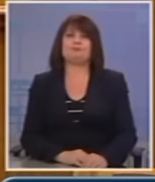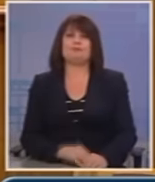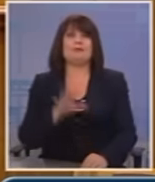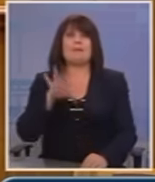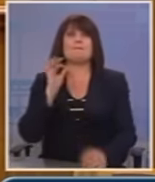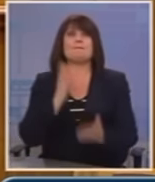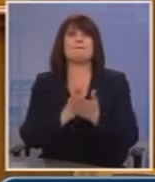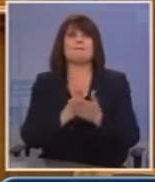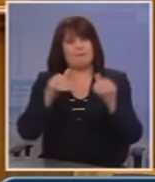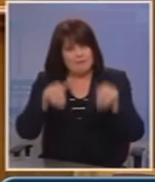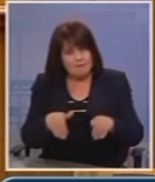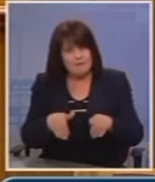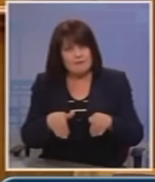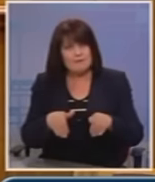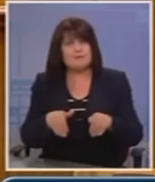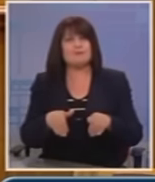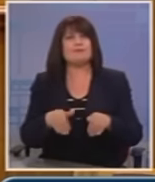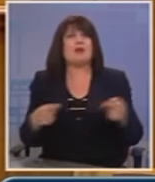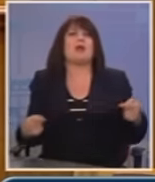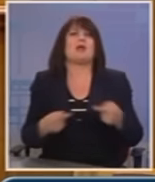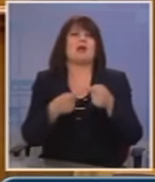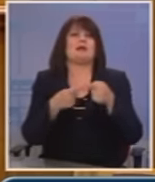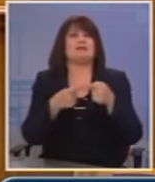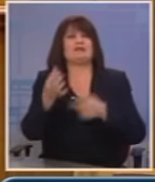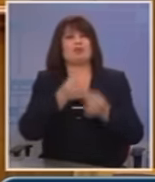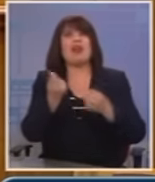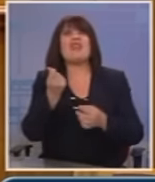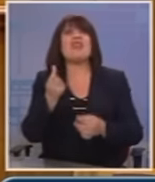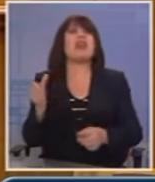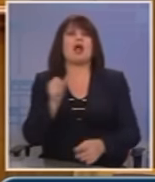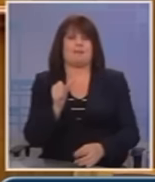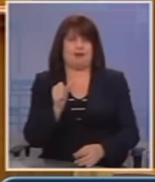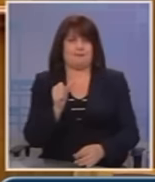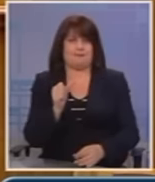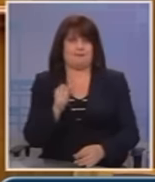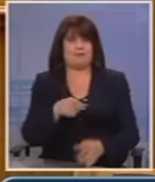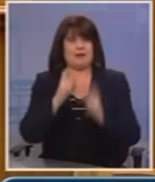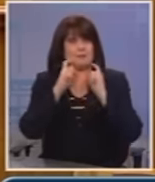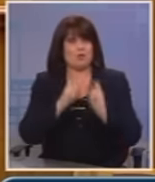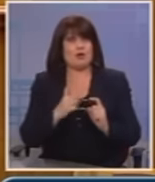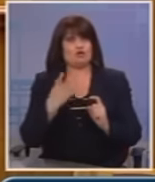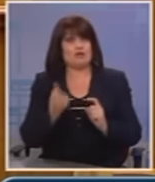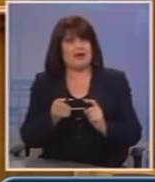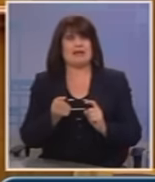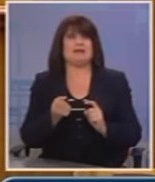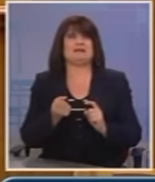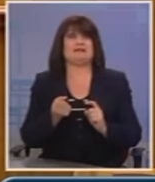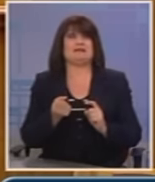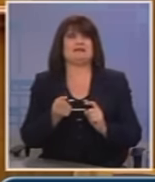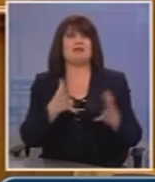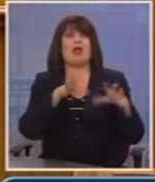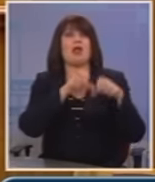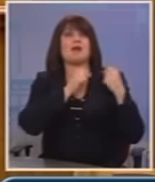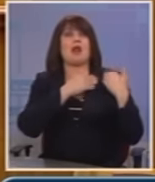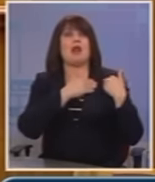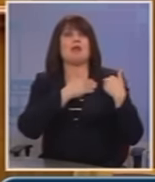Επιλέξατε να υποταχθείτε στους κήρυκες της ρήξης και της ραχμής. Έχετε υποχρέωση να αναλάβετε